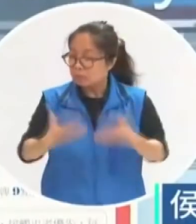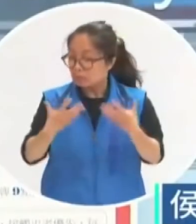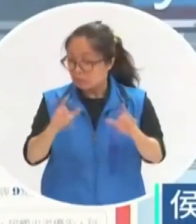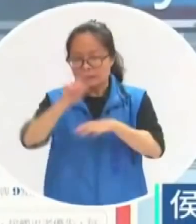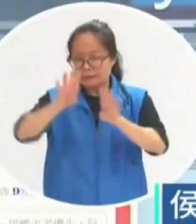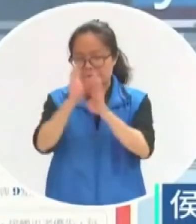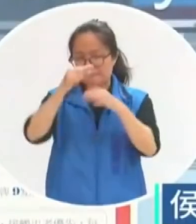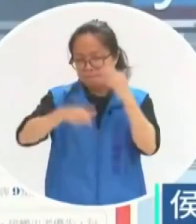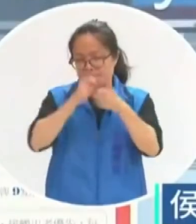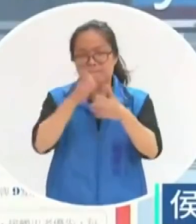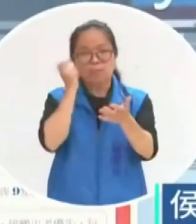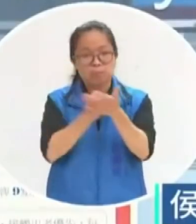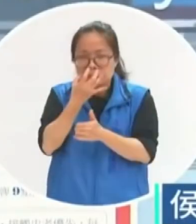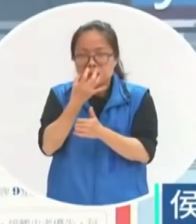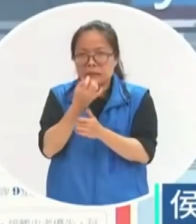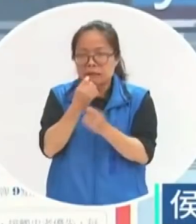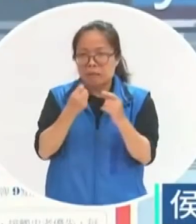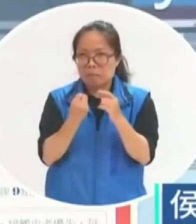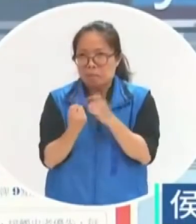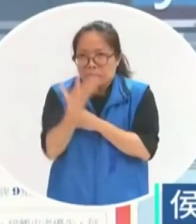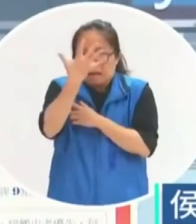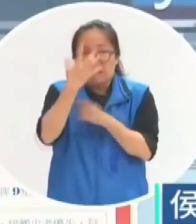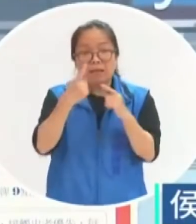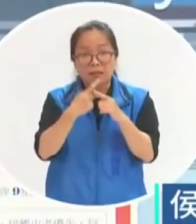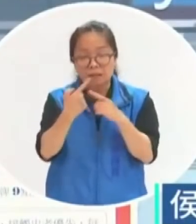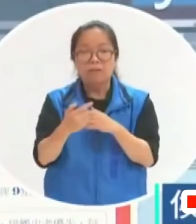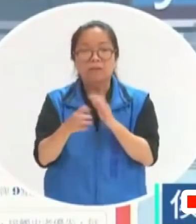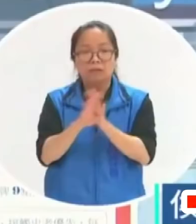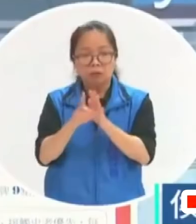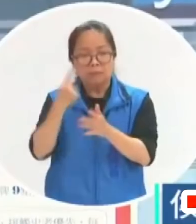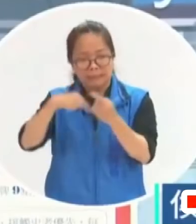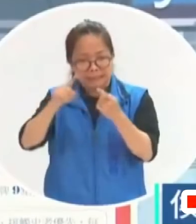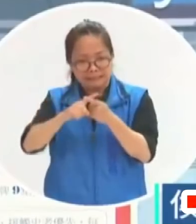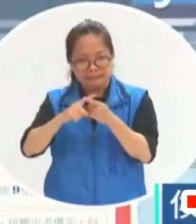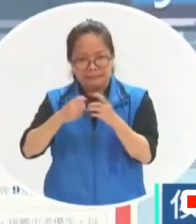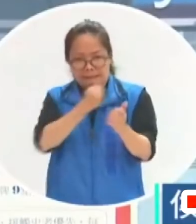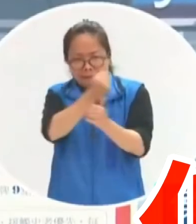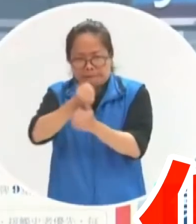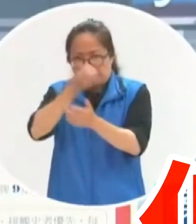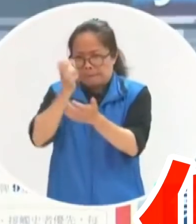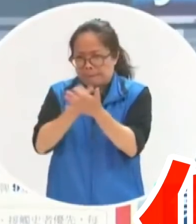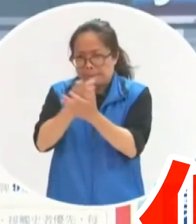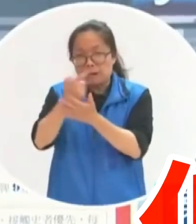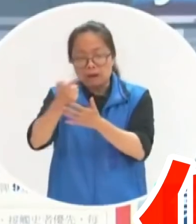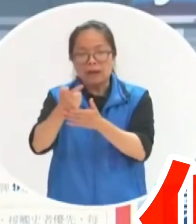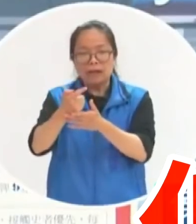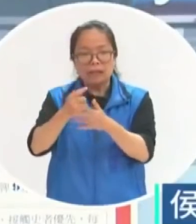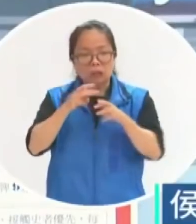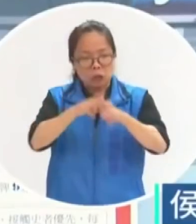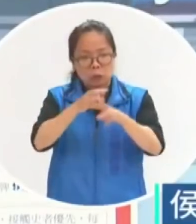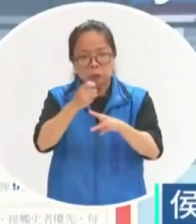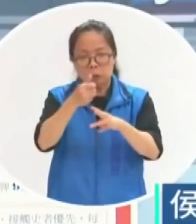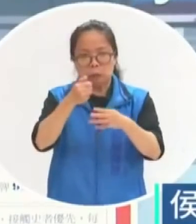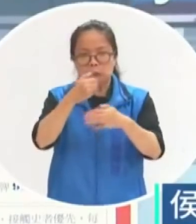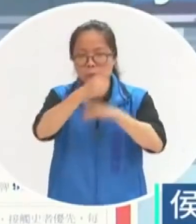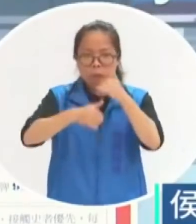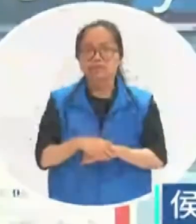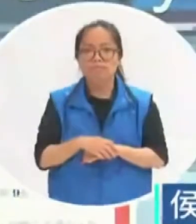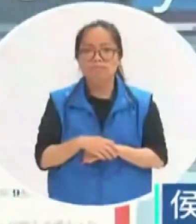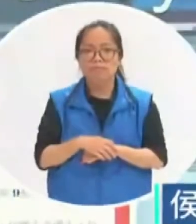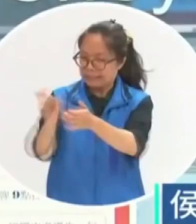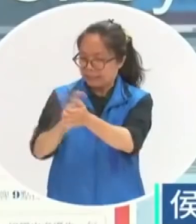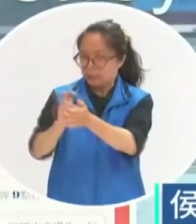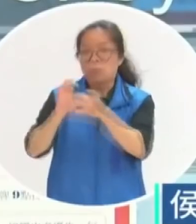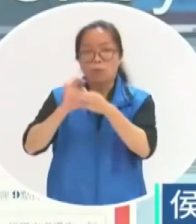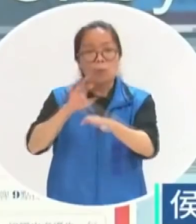格的规定落实的执行。我们必须要采取高度管制、低度活动的生活方式了。